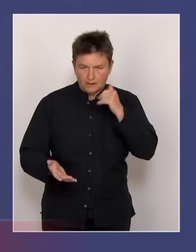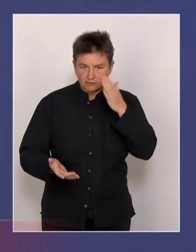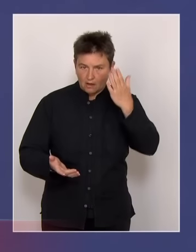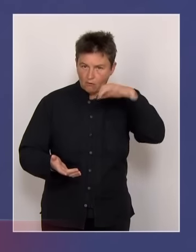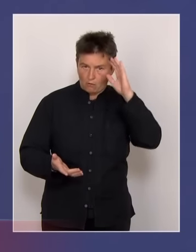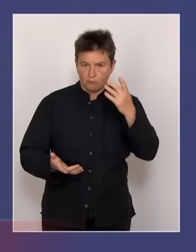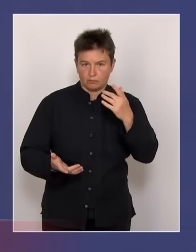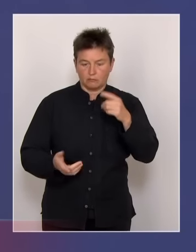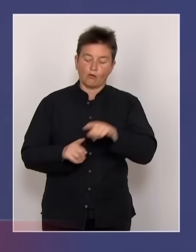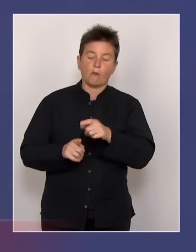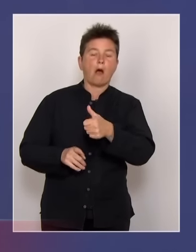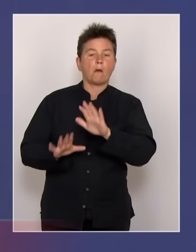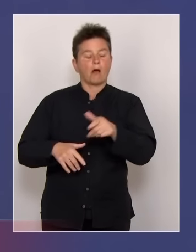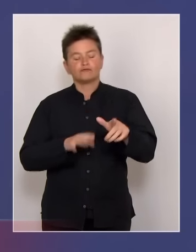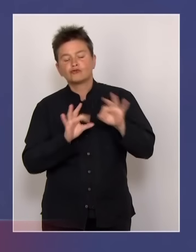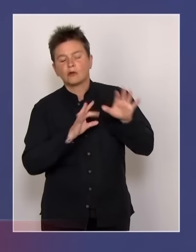choisir les principes